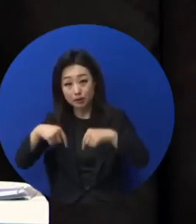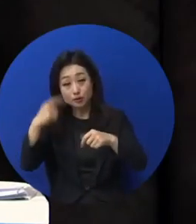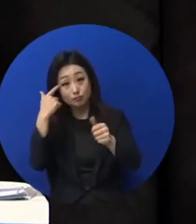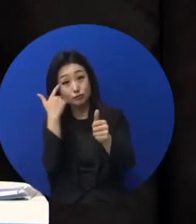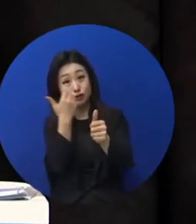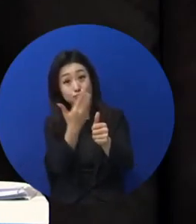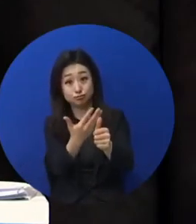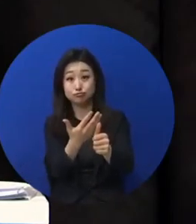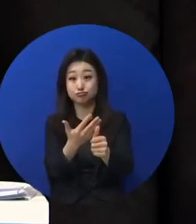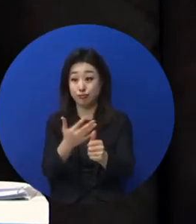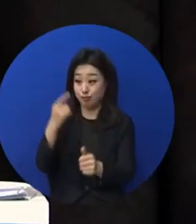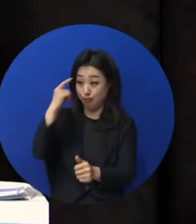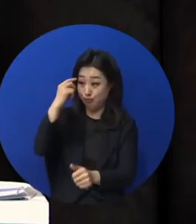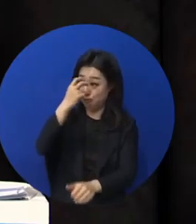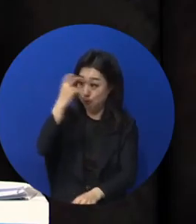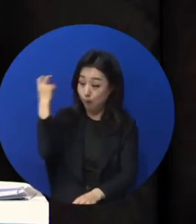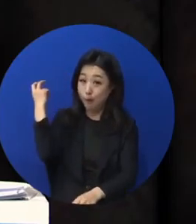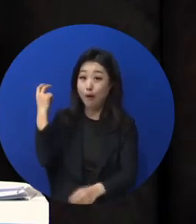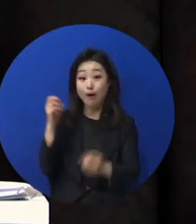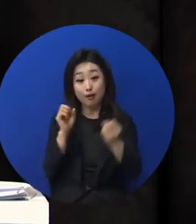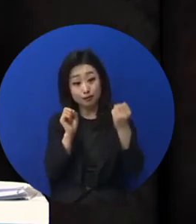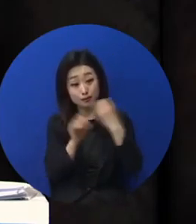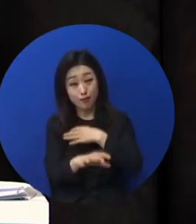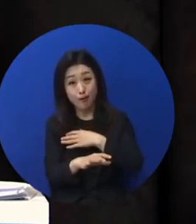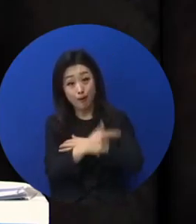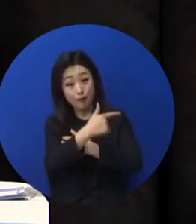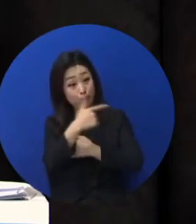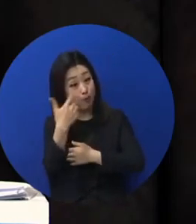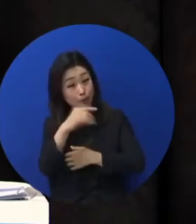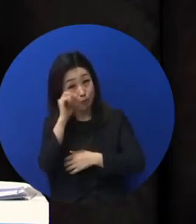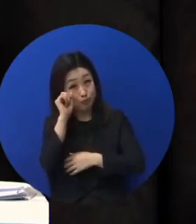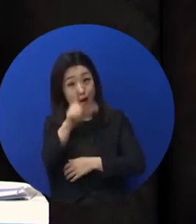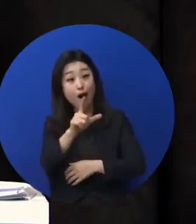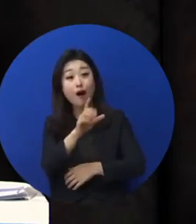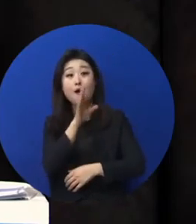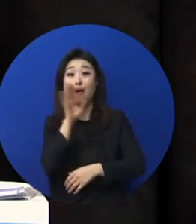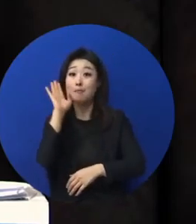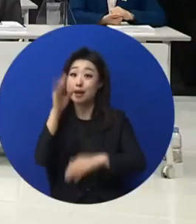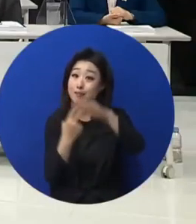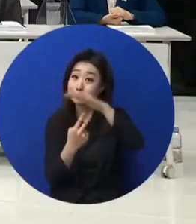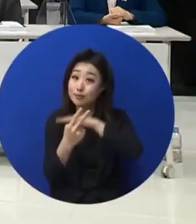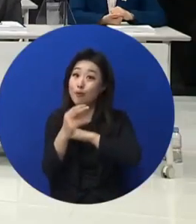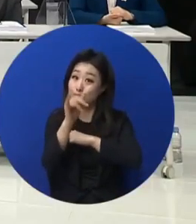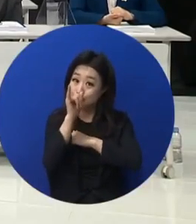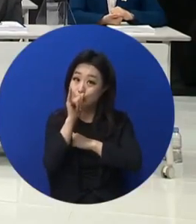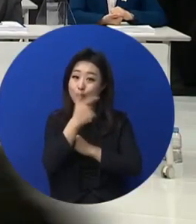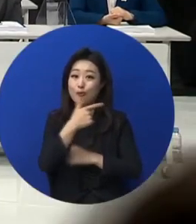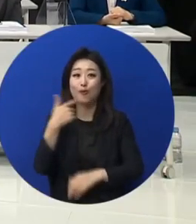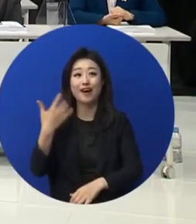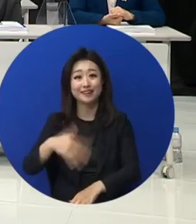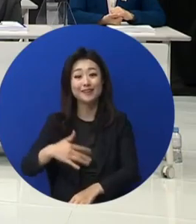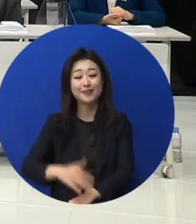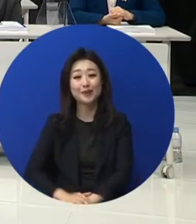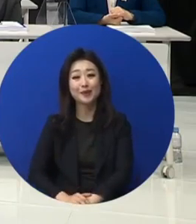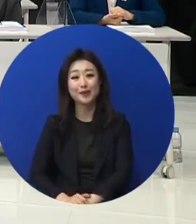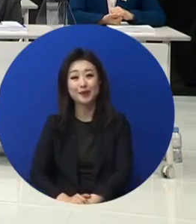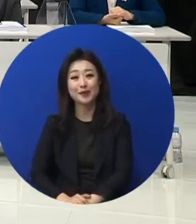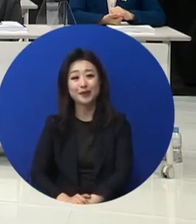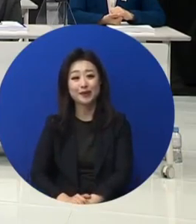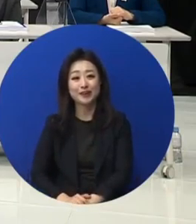수준이 상당히 높고 그 답변 또한 그 아주 유익하고 미래 비전까지 제시해주는 답변이었는데요. 아,